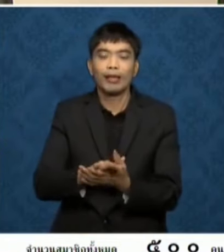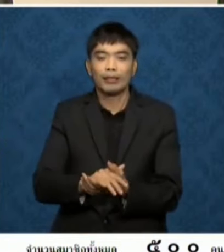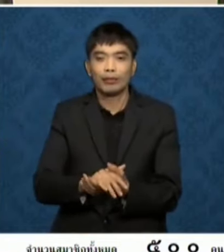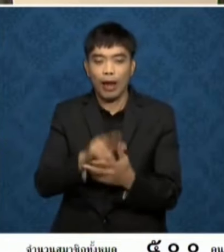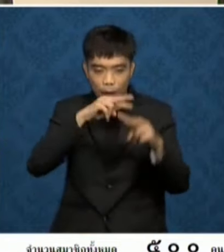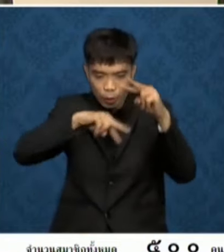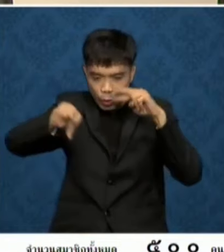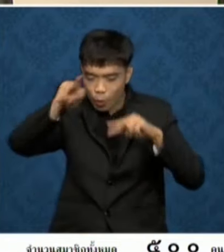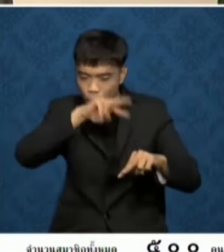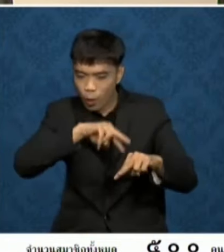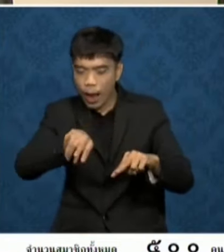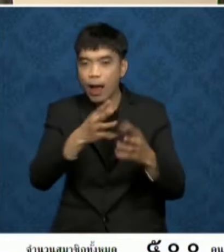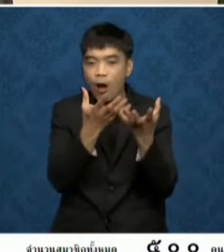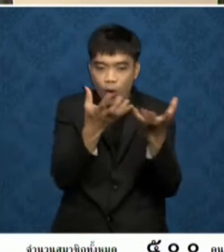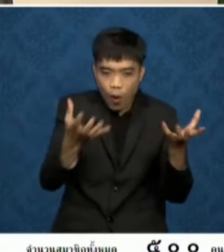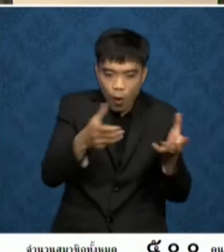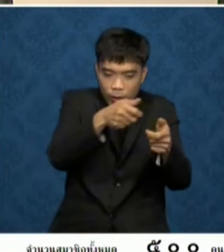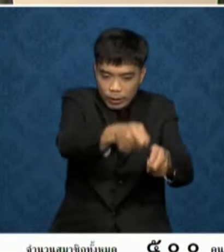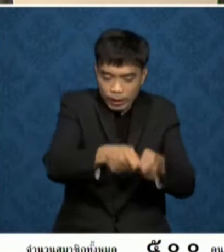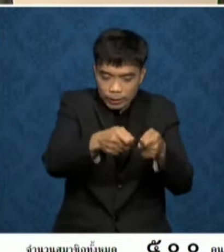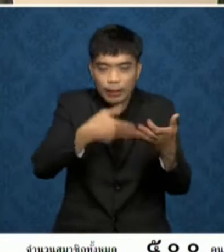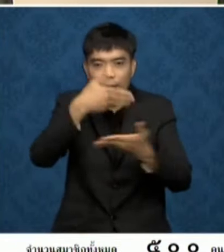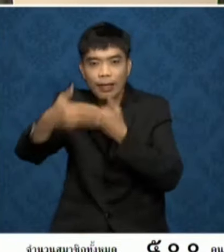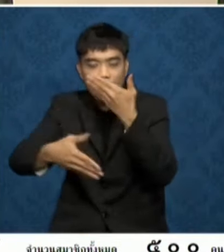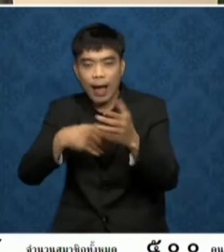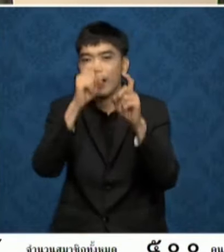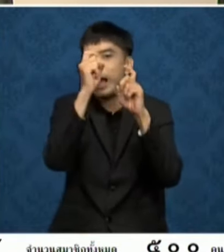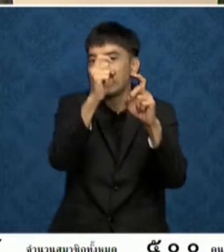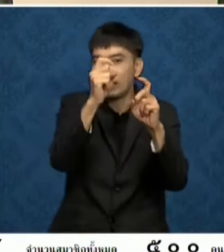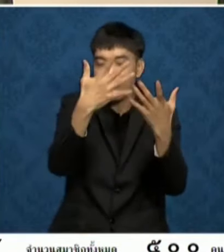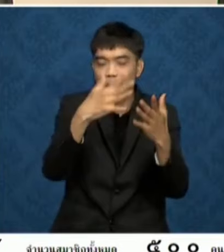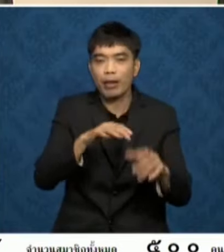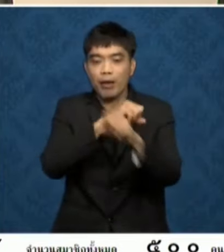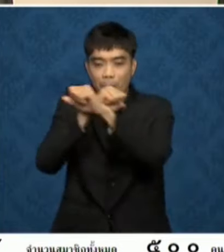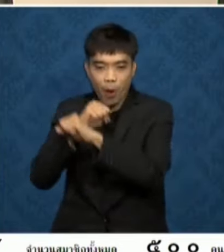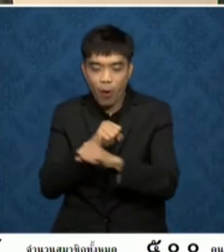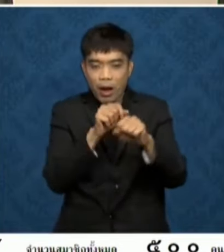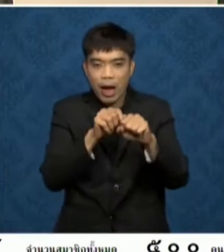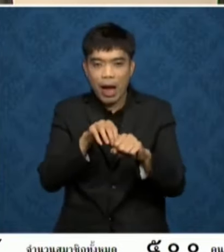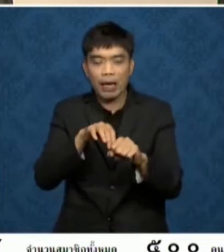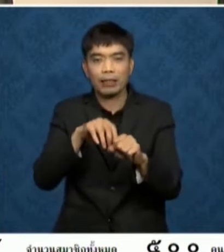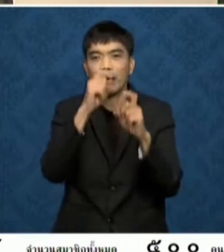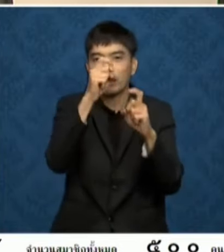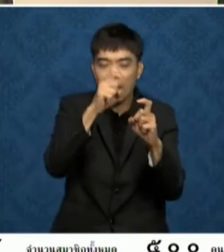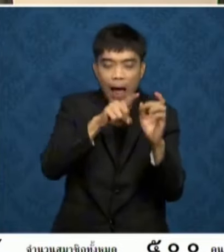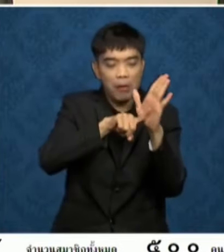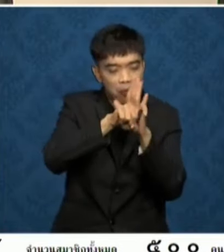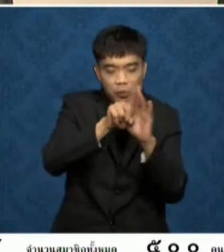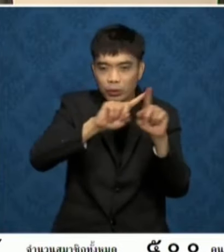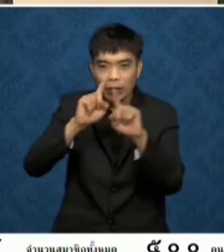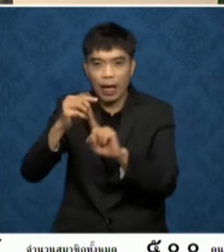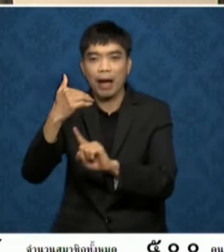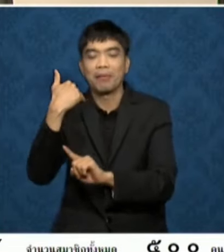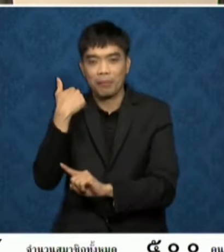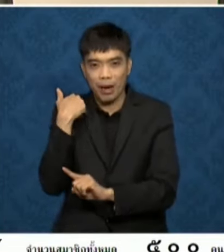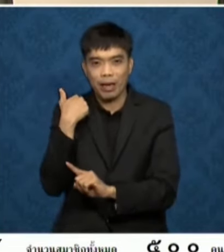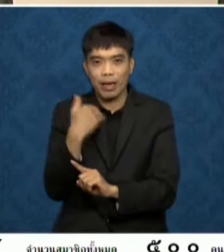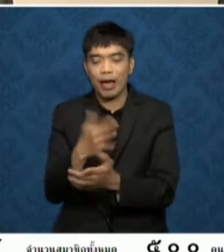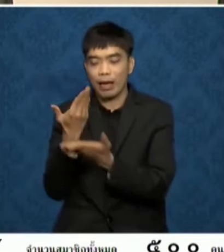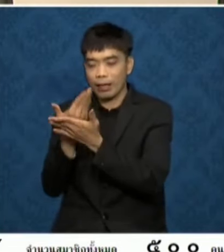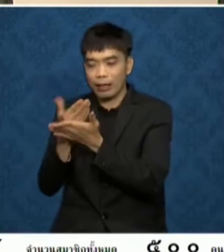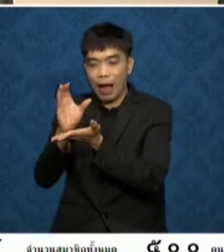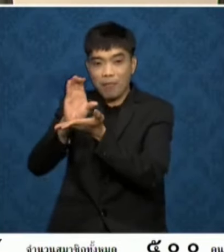ษตรปลอดภัยก็มีการจัดกิจกรรมรณรงค์กระตุ้นการบริโภคสินค้าเกษตรปลอดภัยรวมถึงเรายังมีกองทุนรวมเพื่อช่วยเหลือเกษตรก